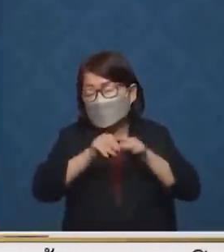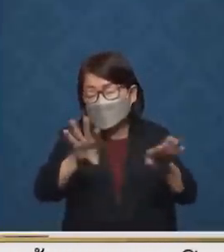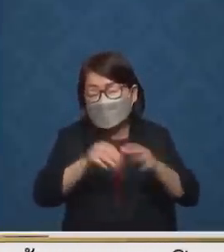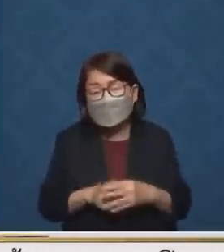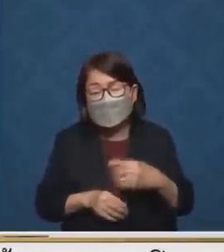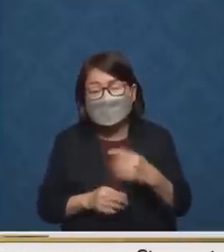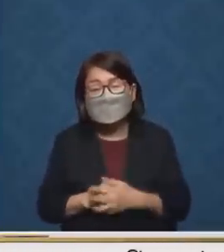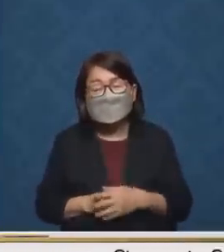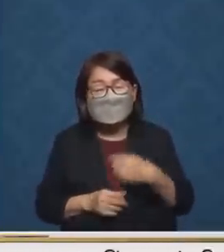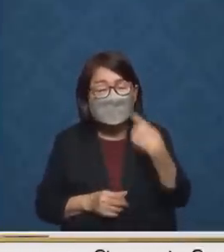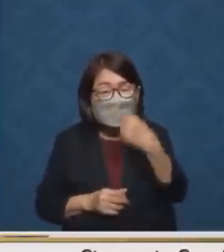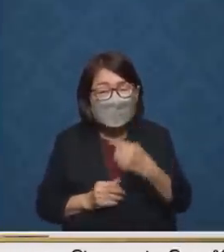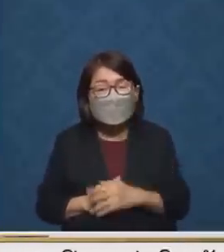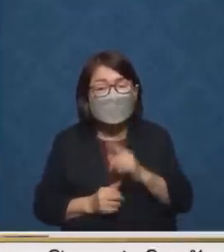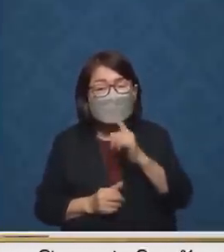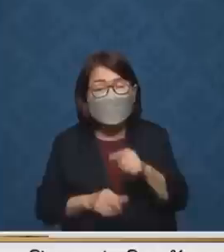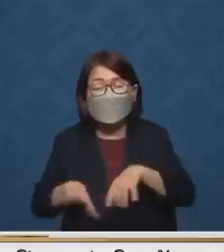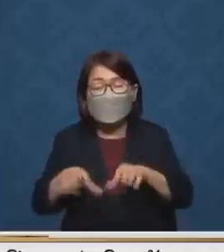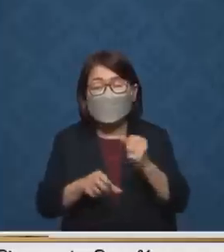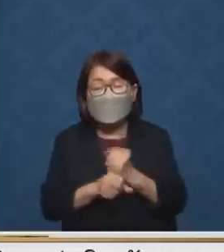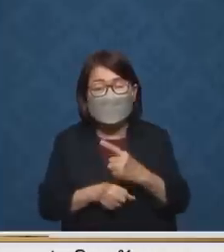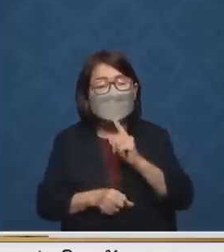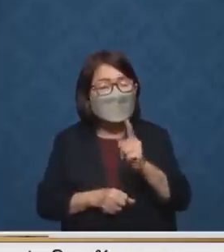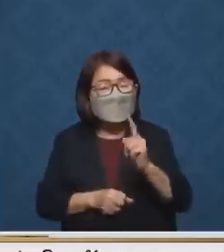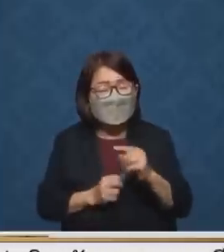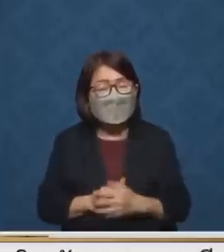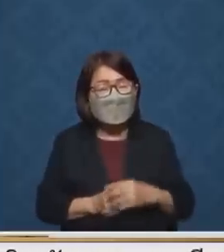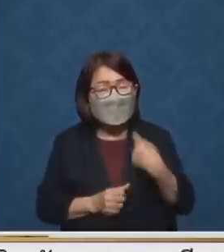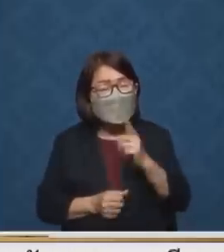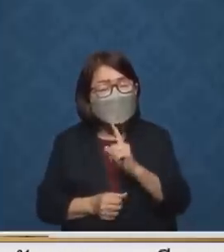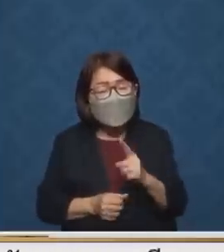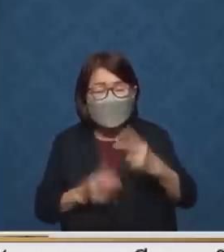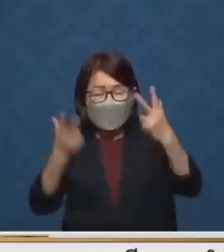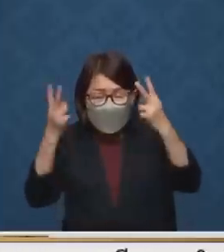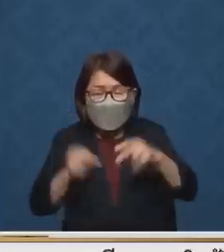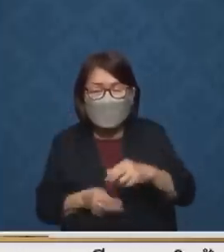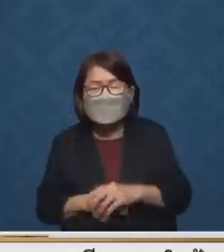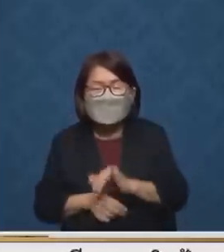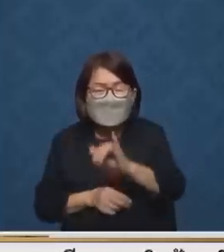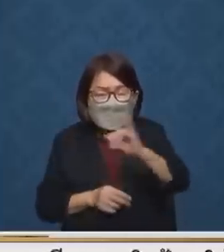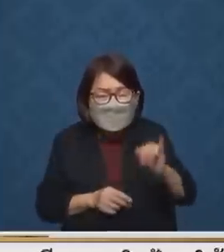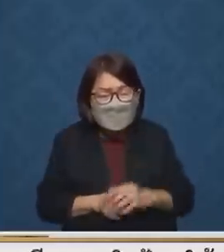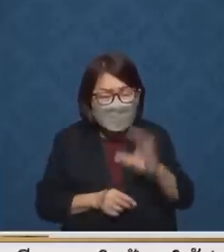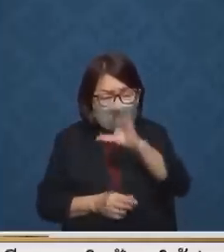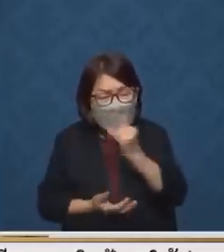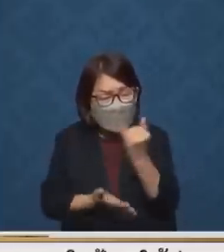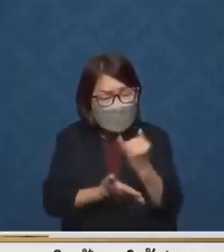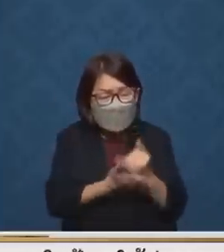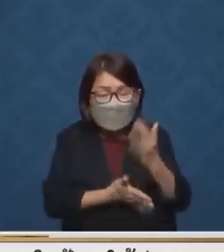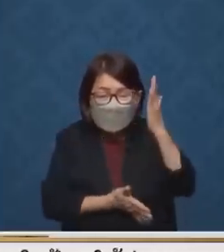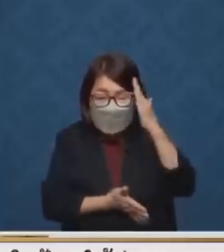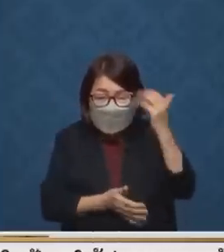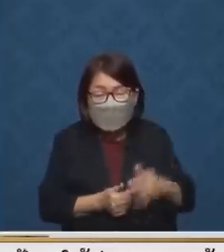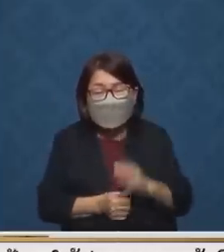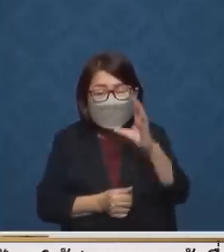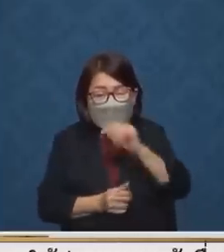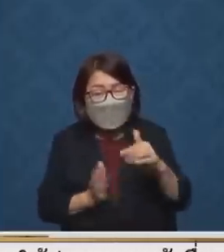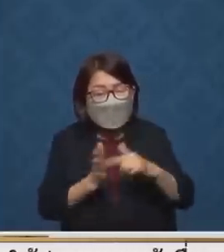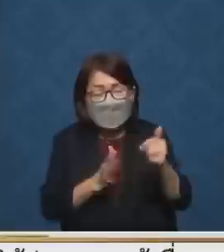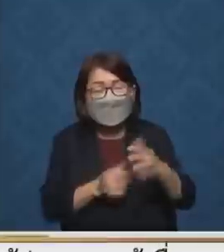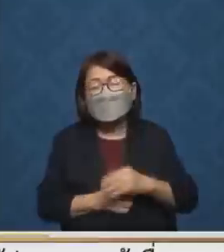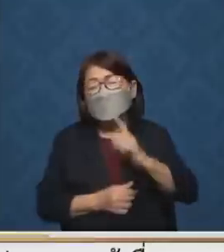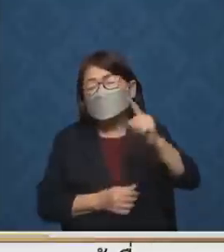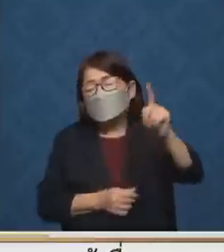ordersบอกวนายกว่าถ้เตียงodsะห้าหมอบริหารจัการใหมัไวก่นี่ไไปหาที่ซ้cketัซีวหน analyzed คื